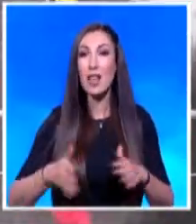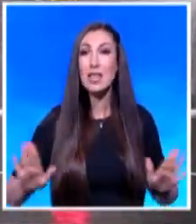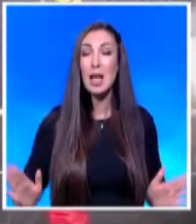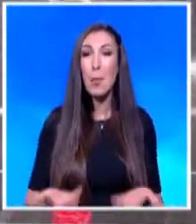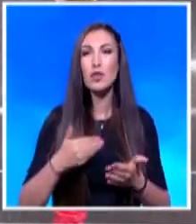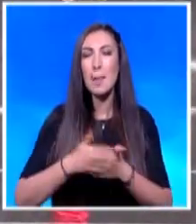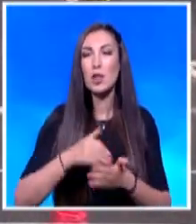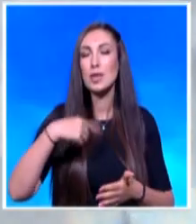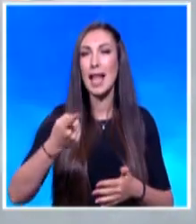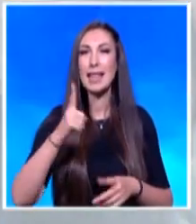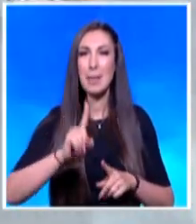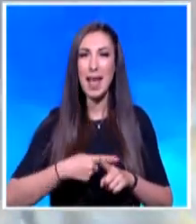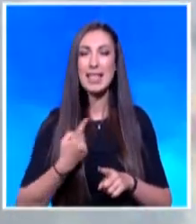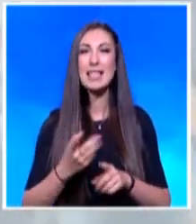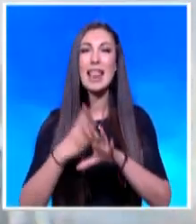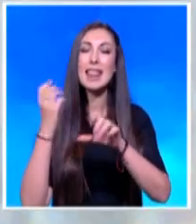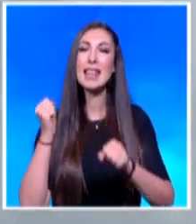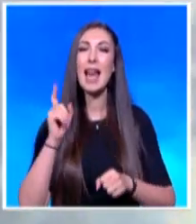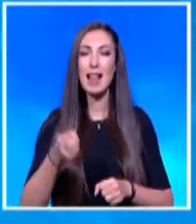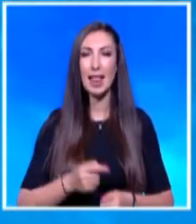след близо месец в Нидерландия.